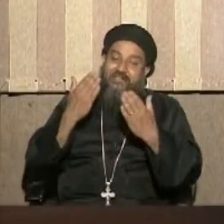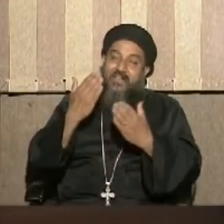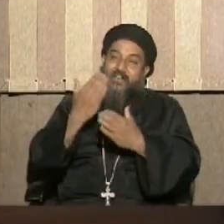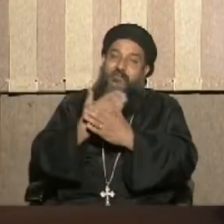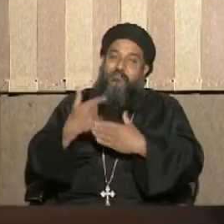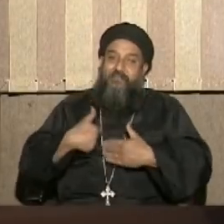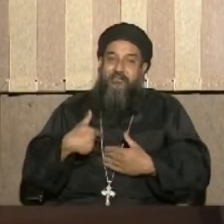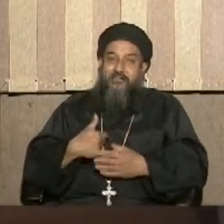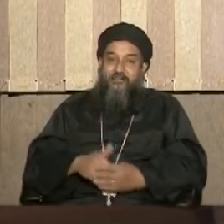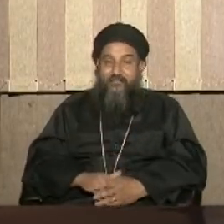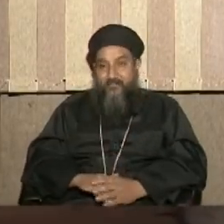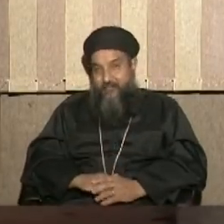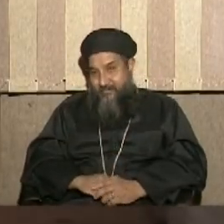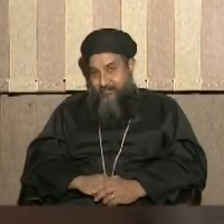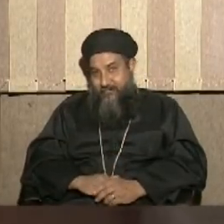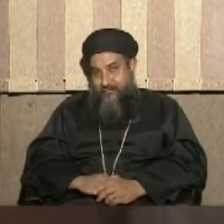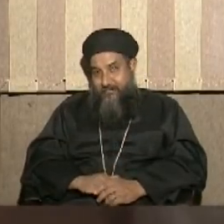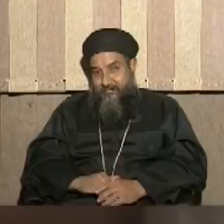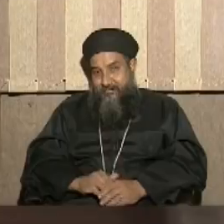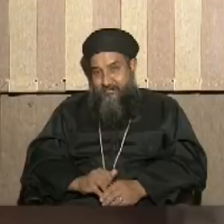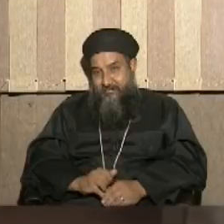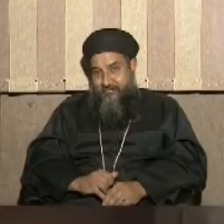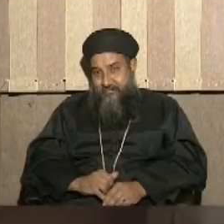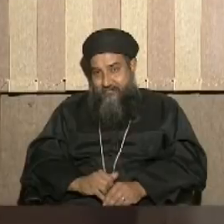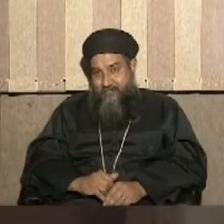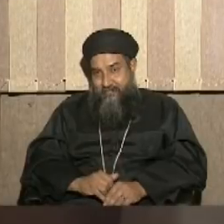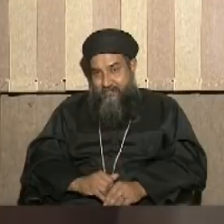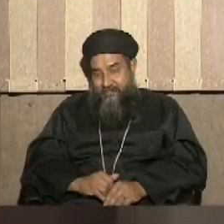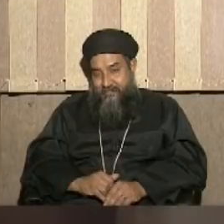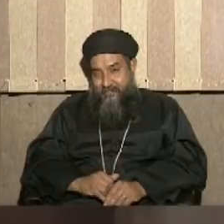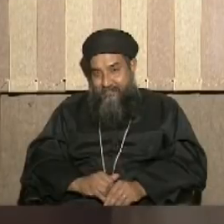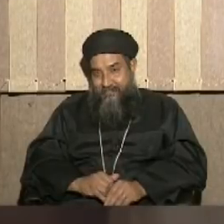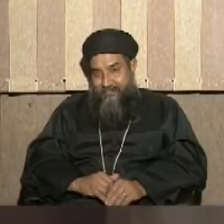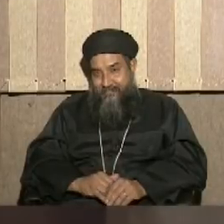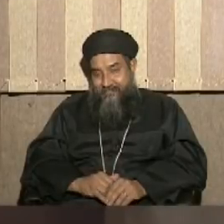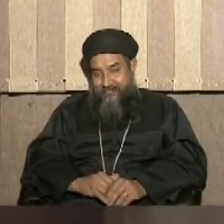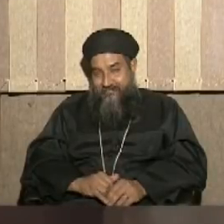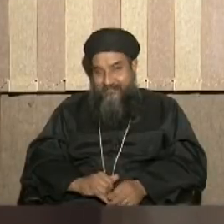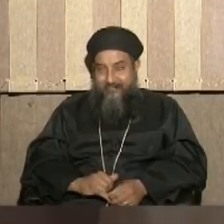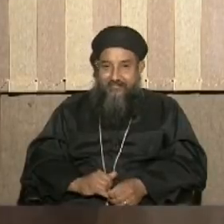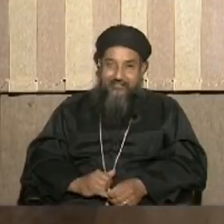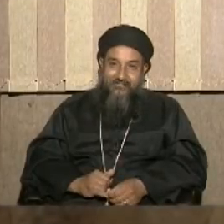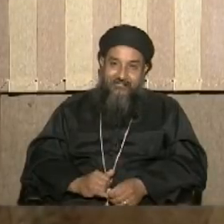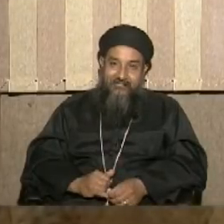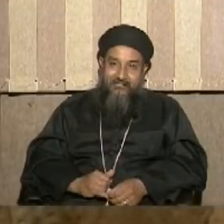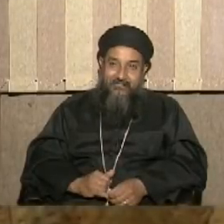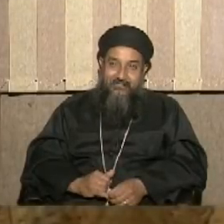صلوا من أجلي يا أولادي. اذكرنا يا أبانا، اذكرنا في صلواتك.